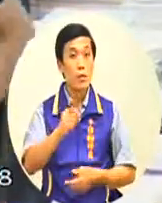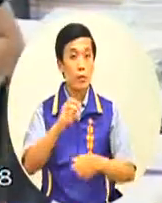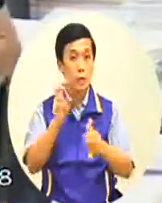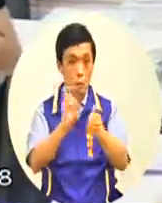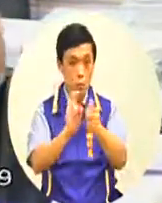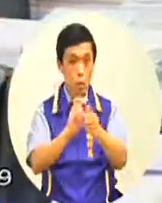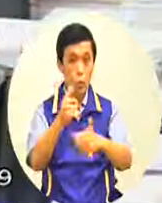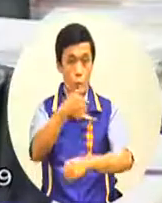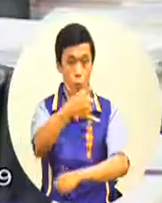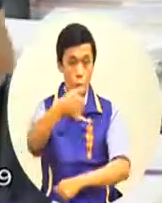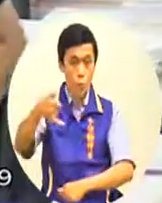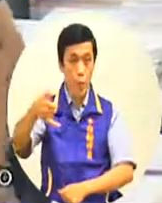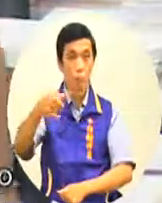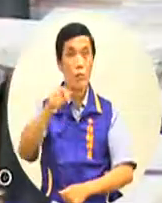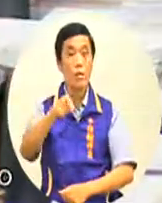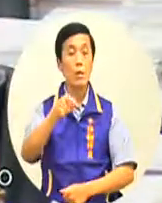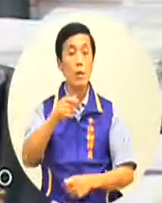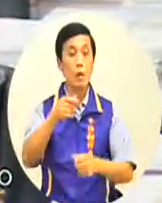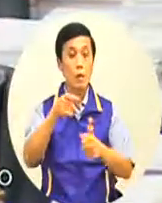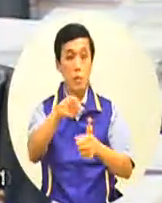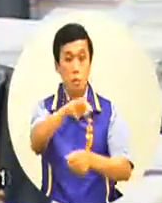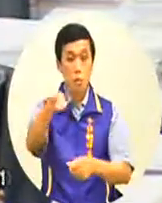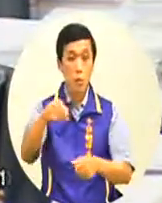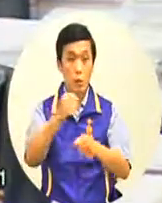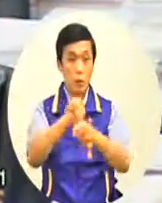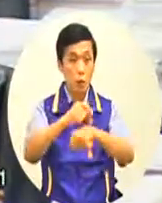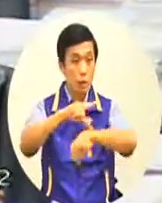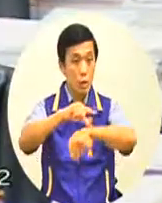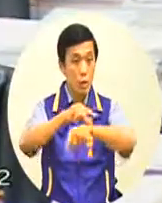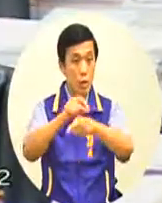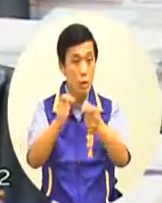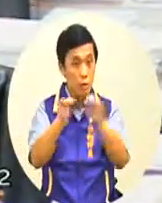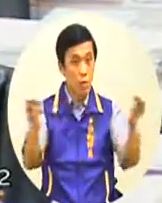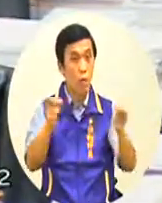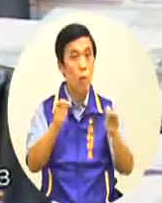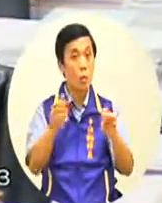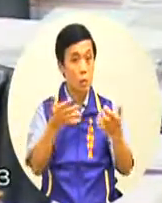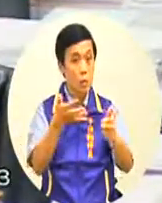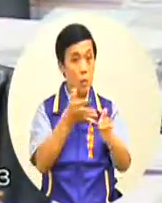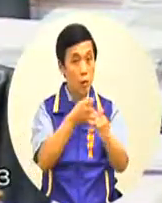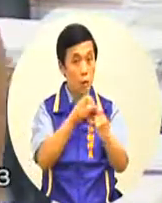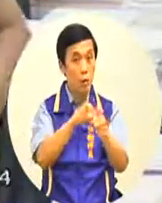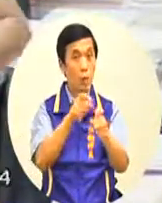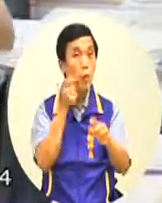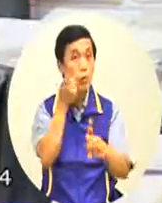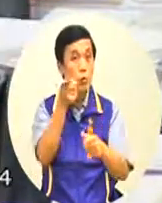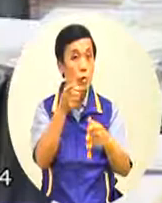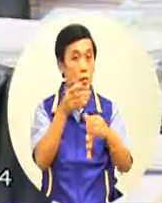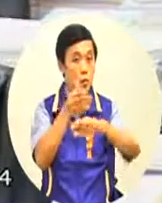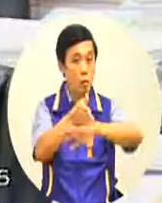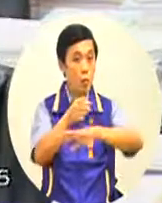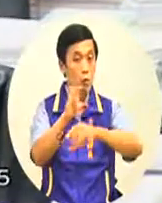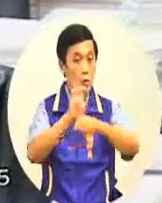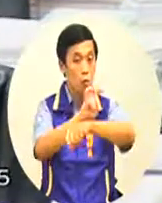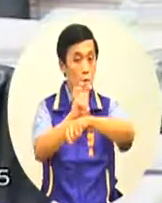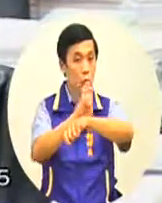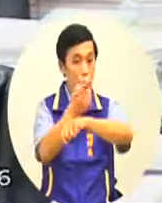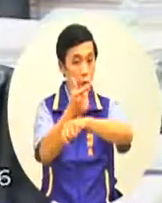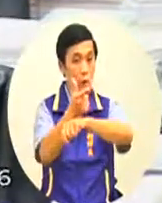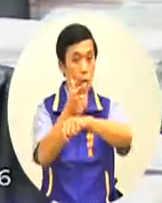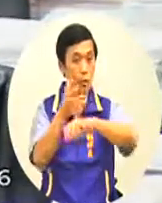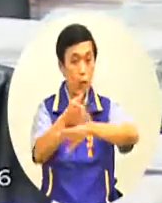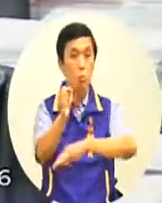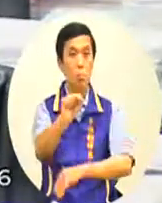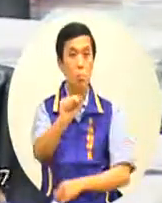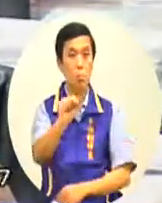一个很大的一个工时的问题，一个月不能超过46个小时吧，那是超过